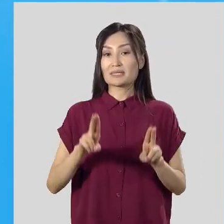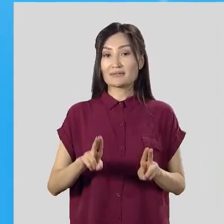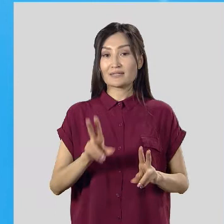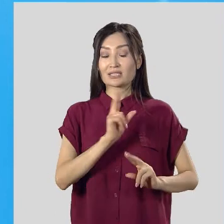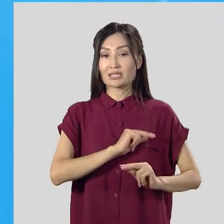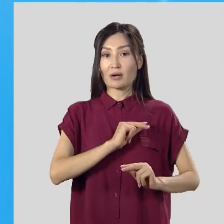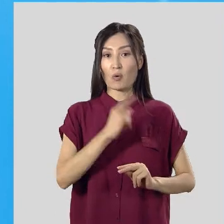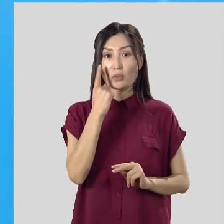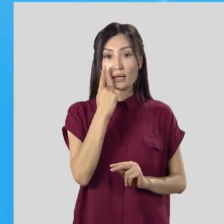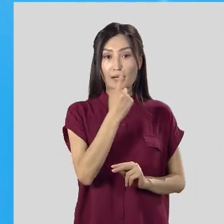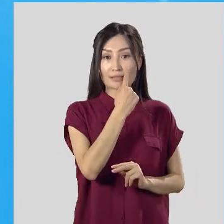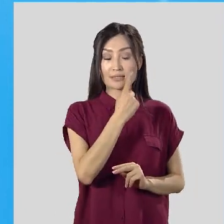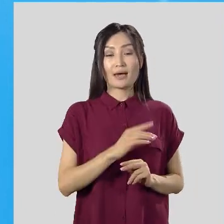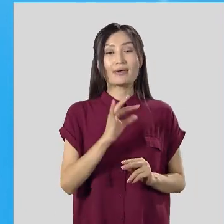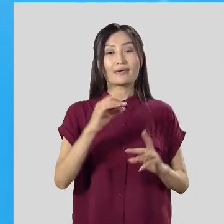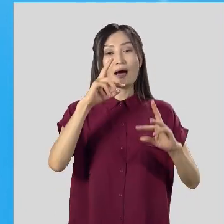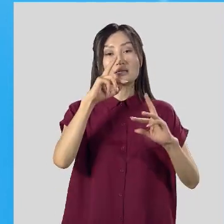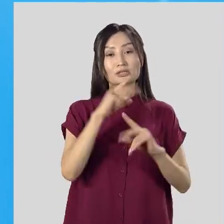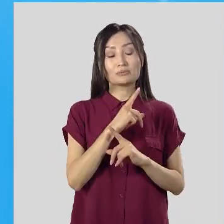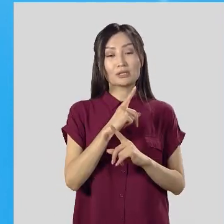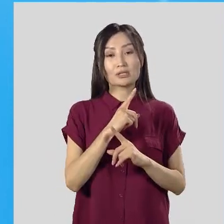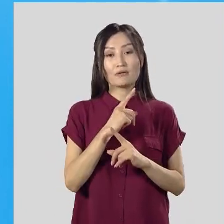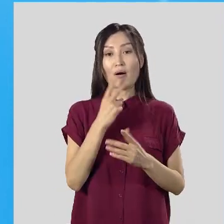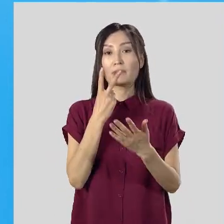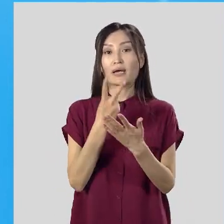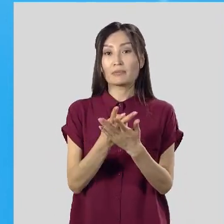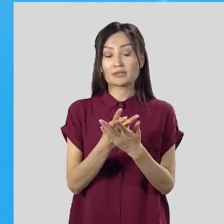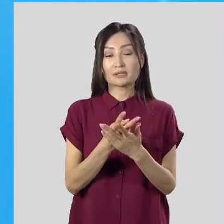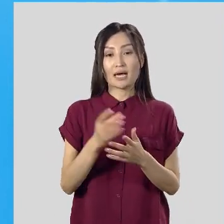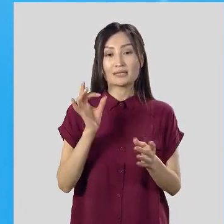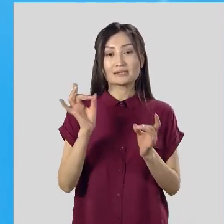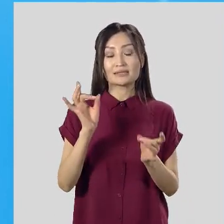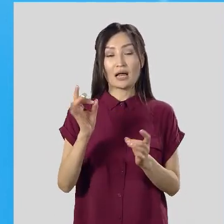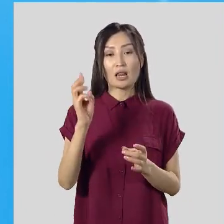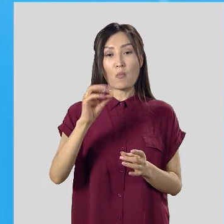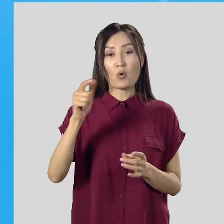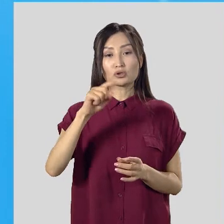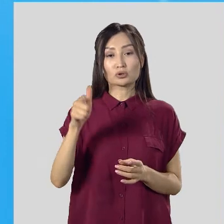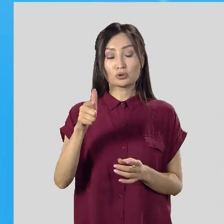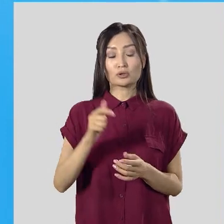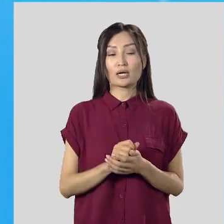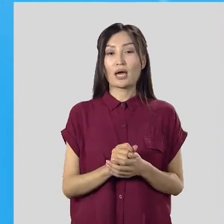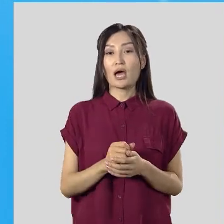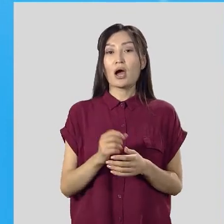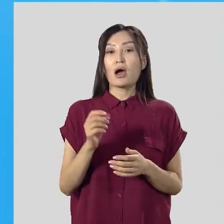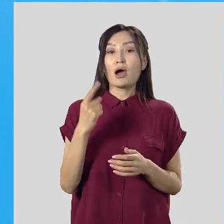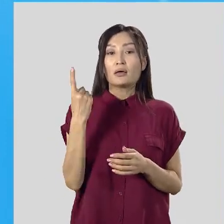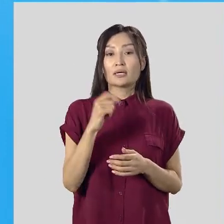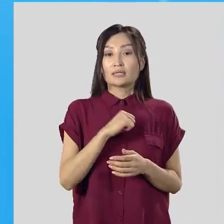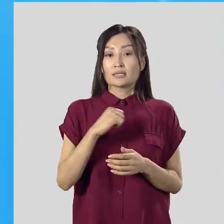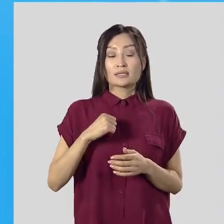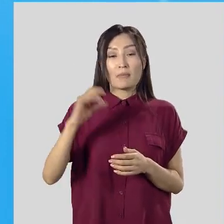специфической работы глаза и ошибочного преобразования сигнала мозга. Одна из